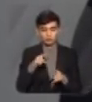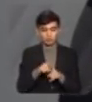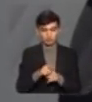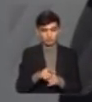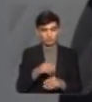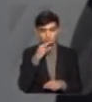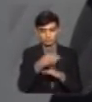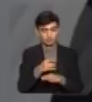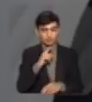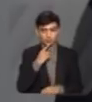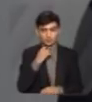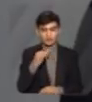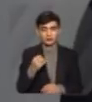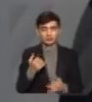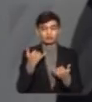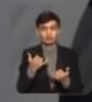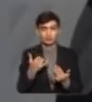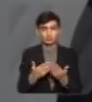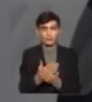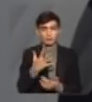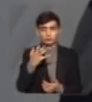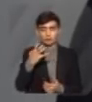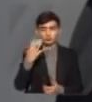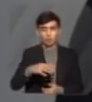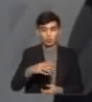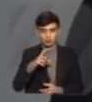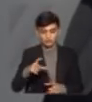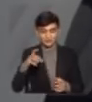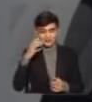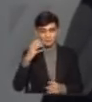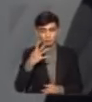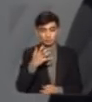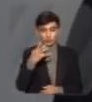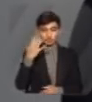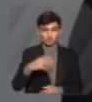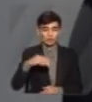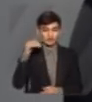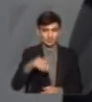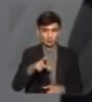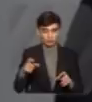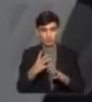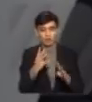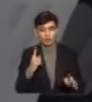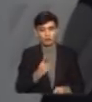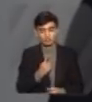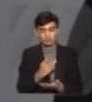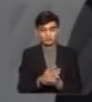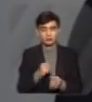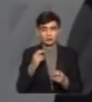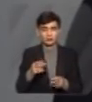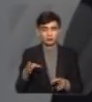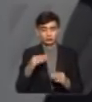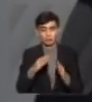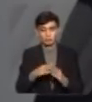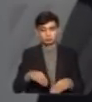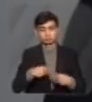Өйткені жаңадан ол 540 мың адам кезектілікте тұрса, оның барлығына жаңағы біздің тұрғын үй қорынан үйді алып бере